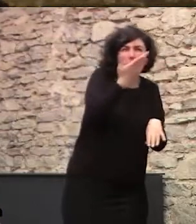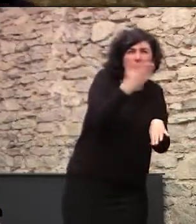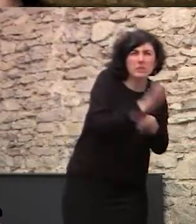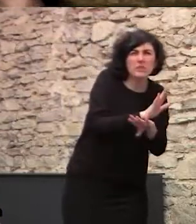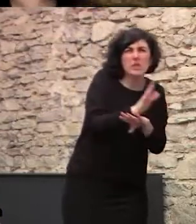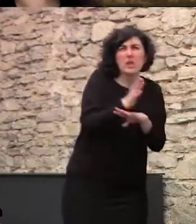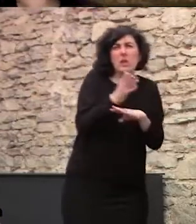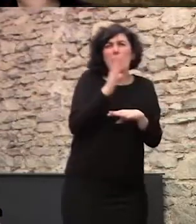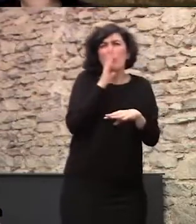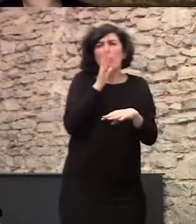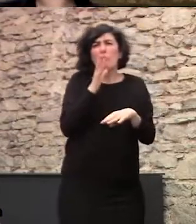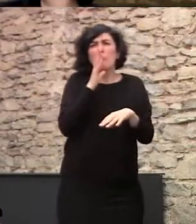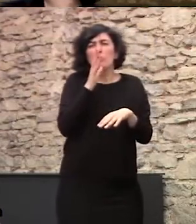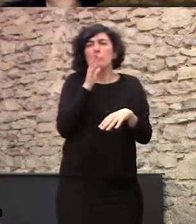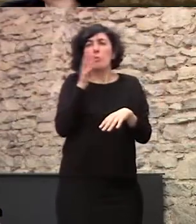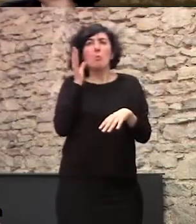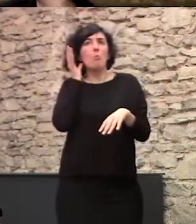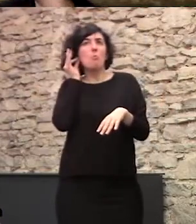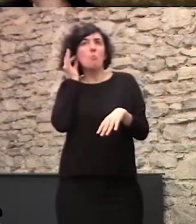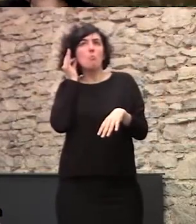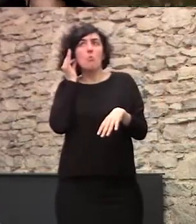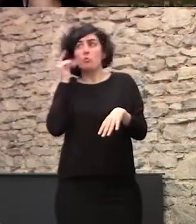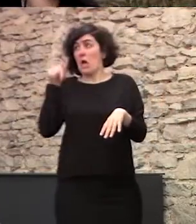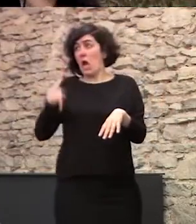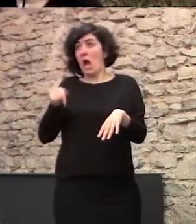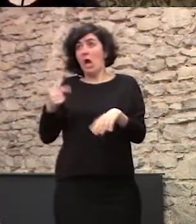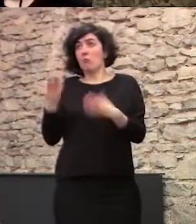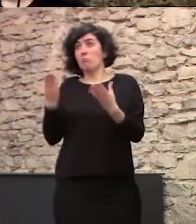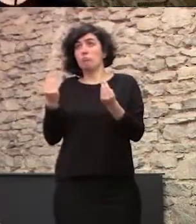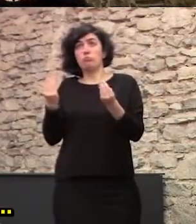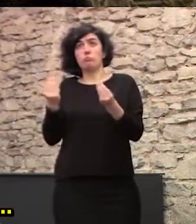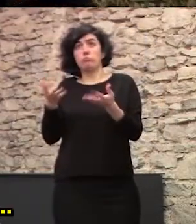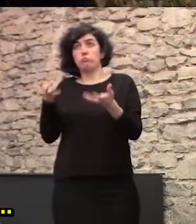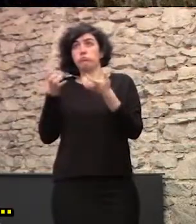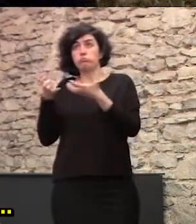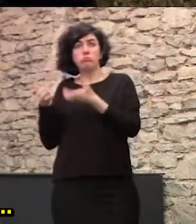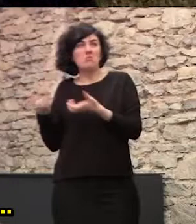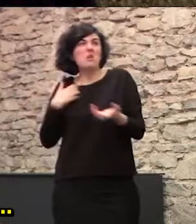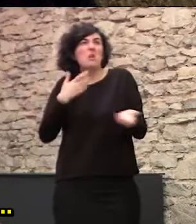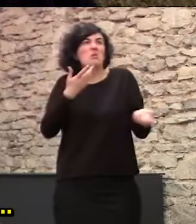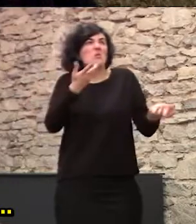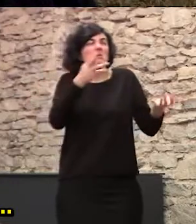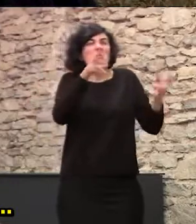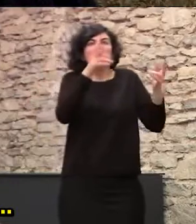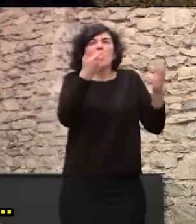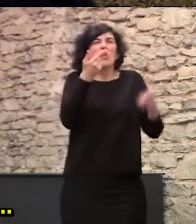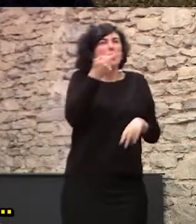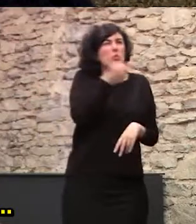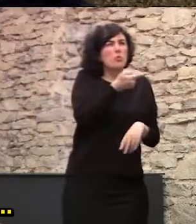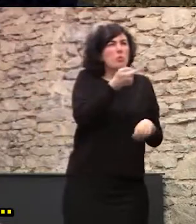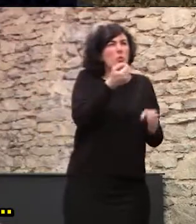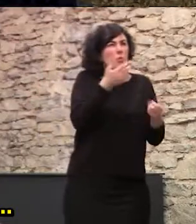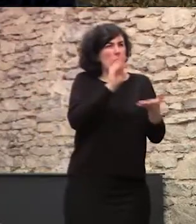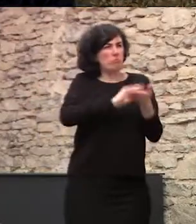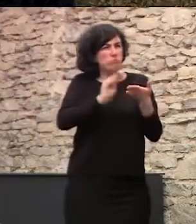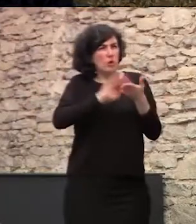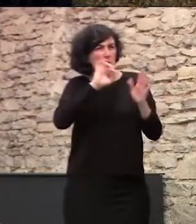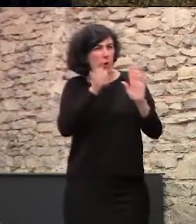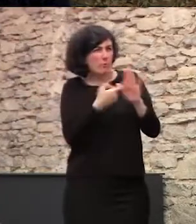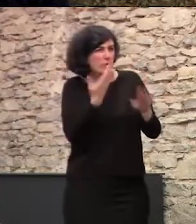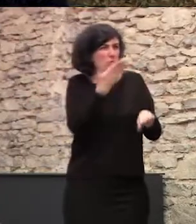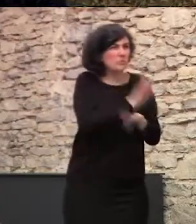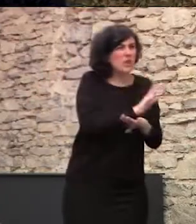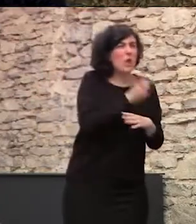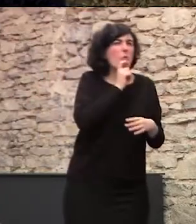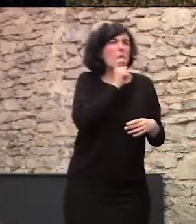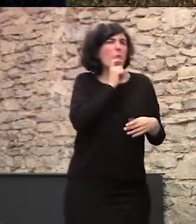neskak gehienak irabazi dute beka hori, eta hor badago, ez dakit, nola izaten da hori? Zuk presentatzen duzu lan guztia edo? Ez,